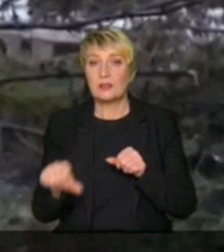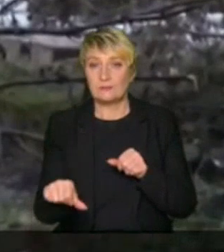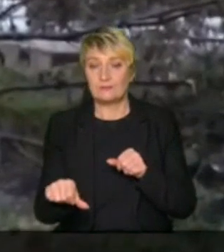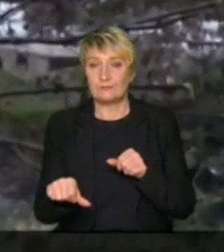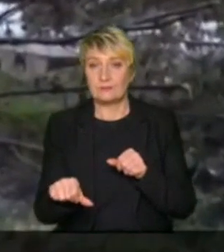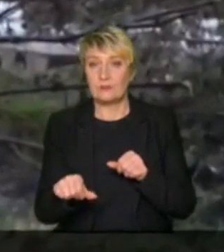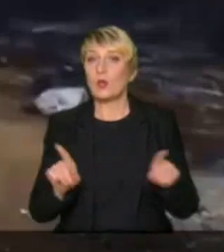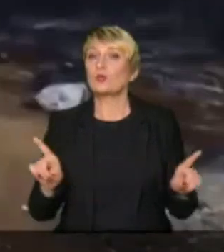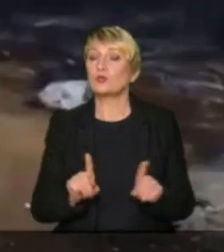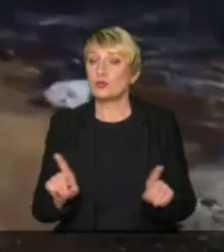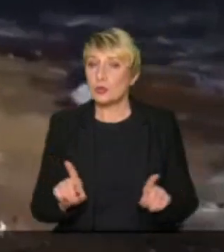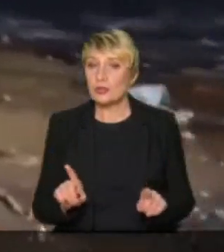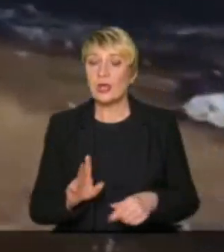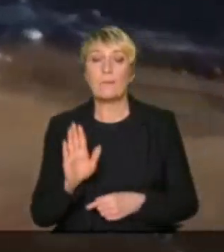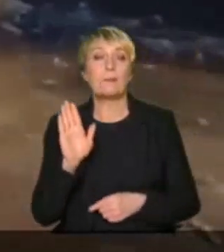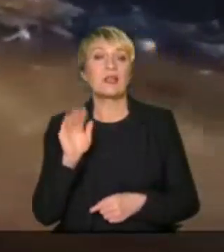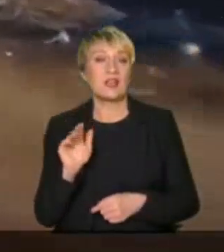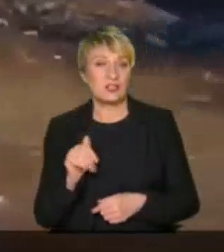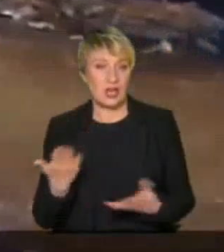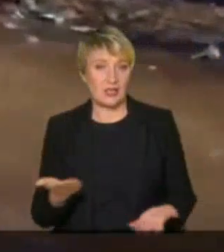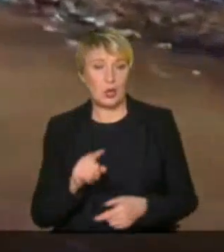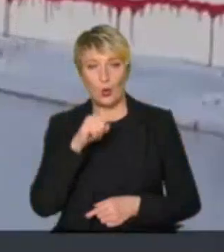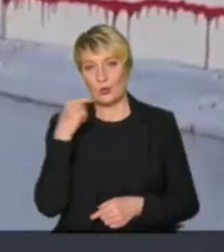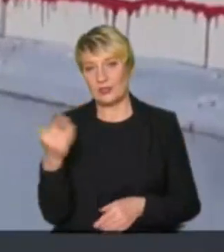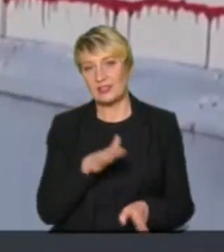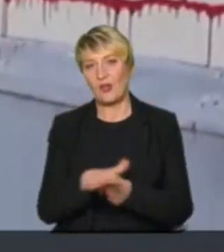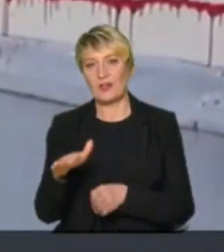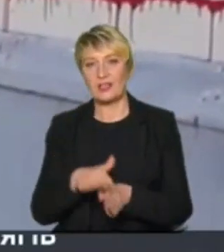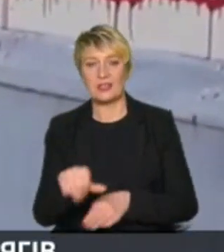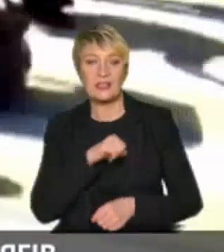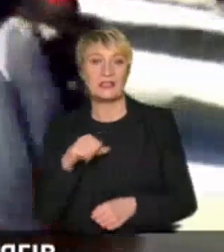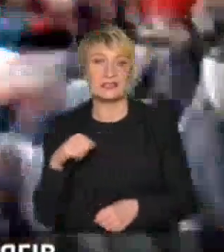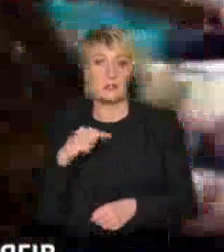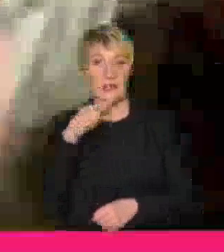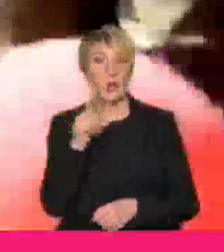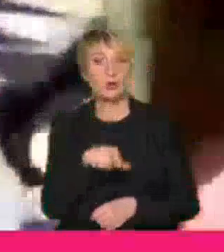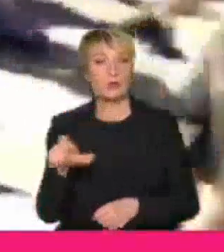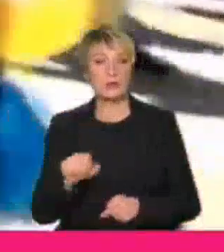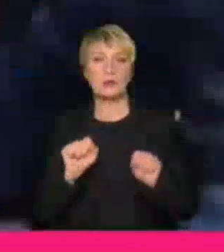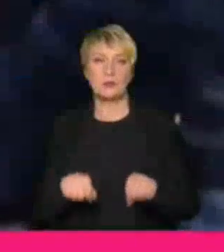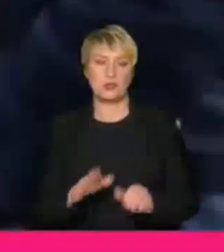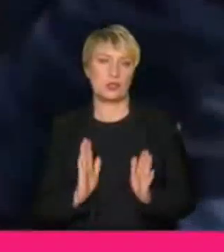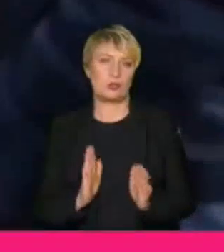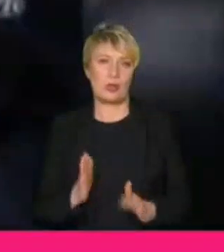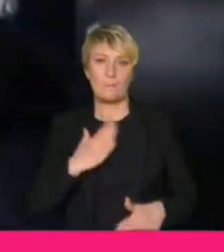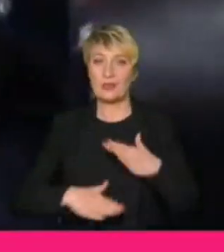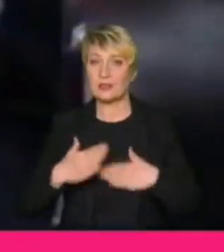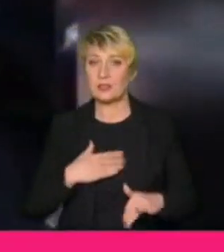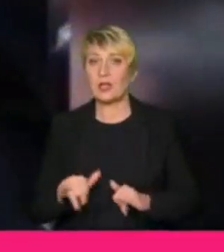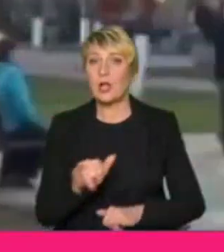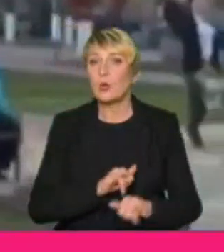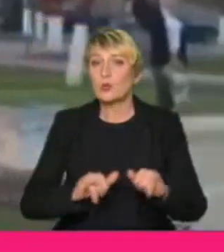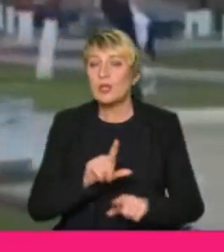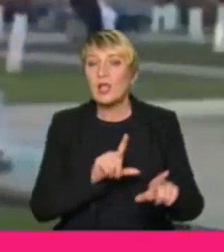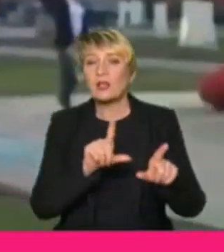Ну що ж, прощай, немытая Россия, у виконанні самих росіян можна лише порадіти. От тільки куди